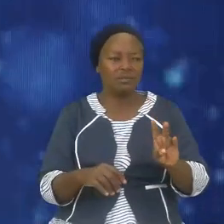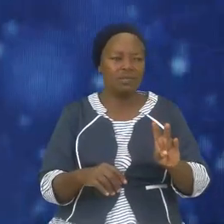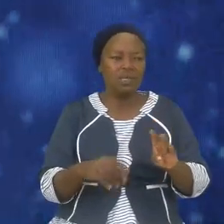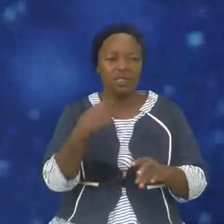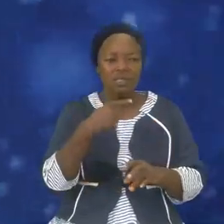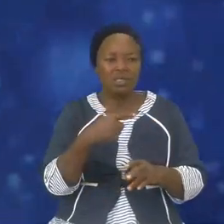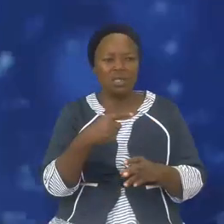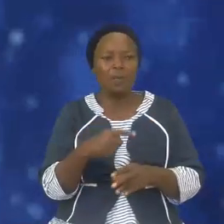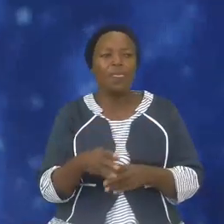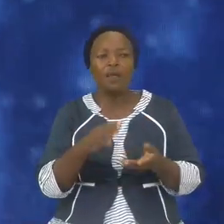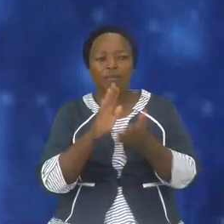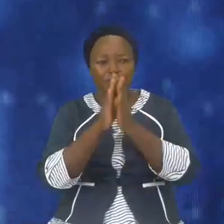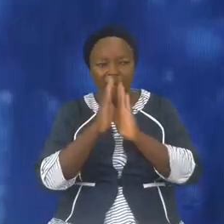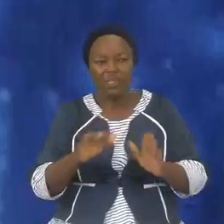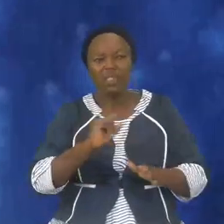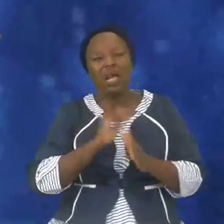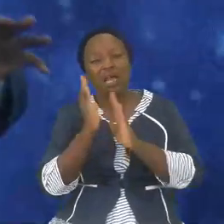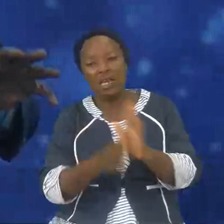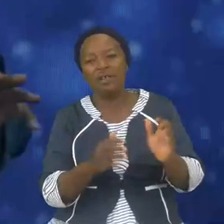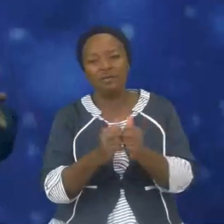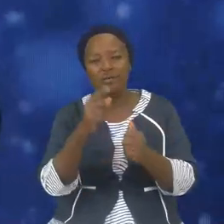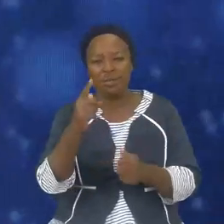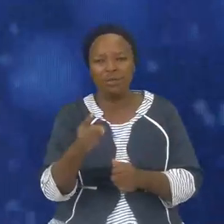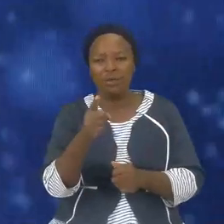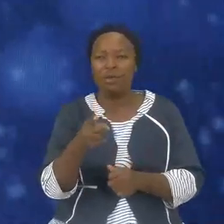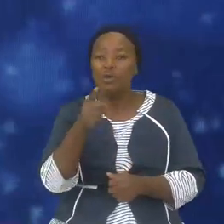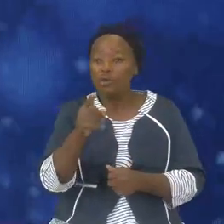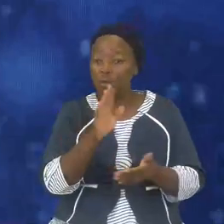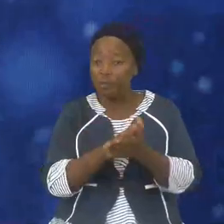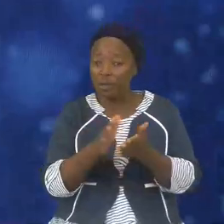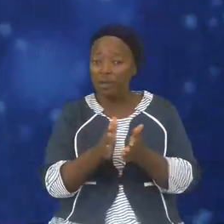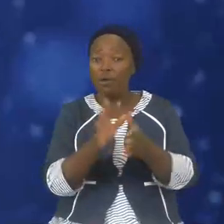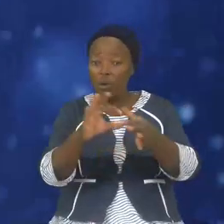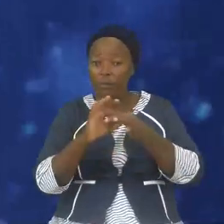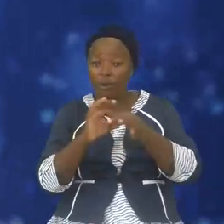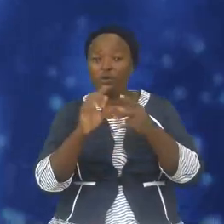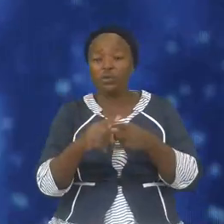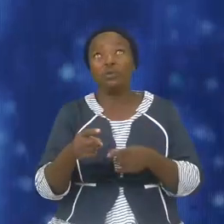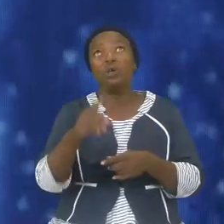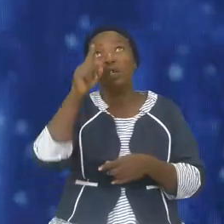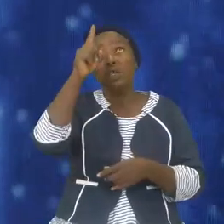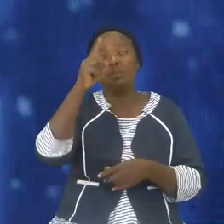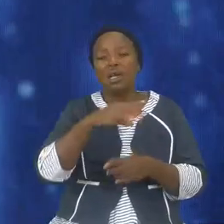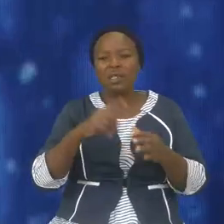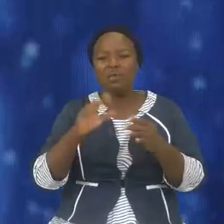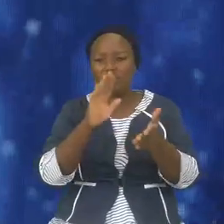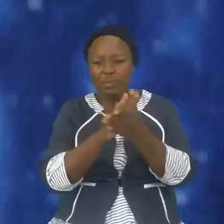verset 27 ici dit, je vous laisse la paix. Tu appartiens à Christ. Tu crois en